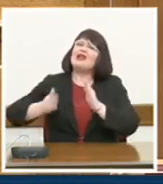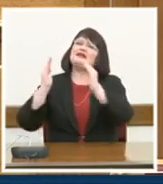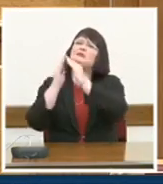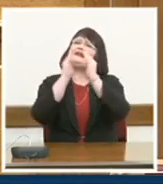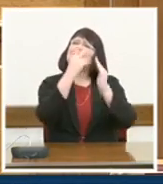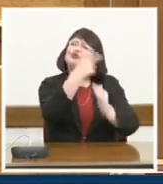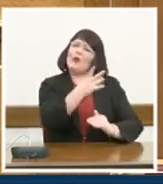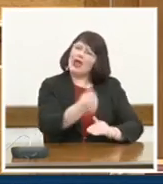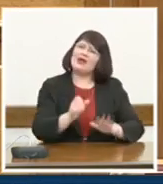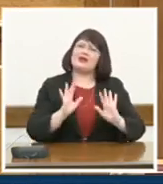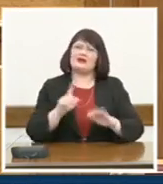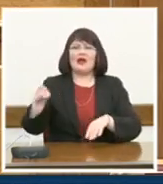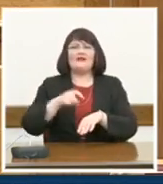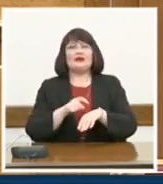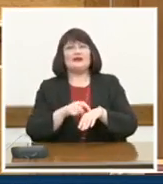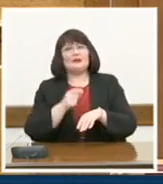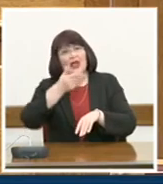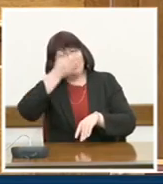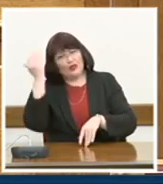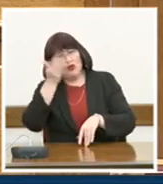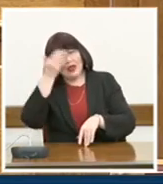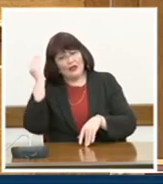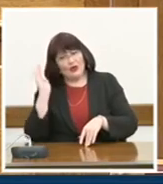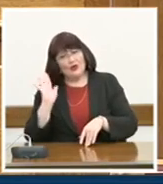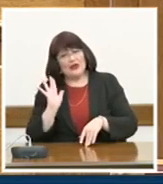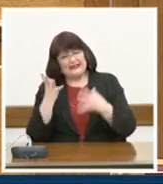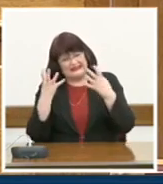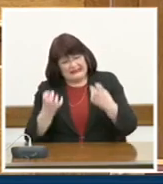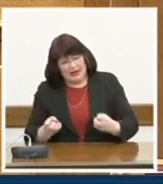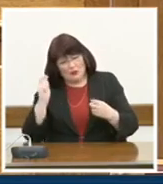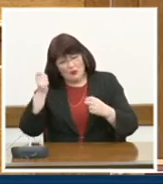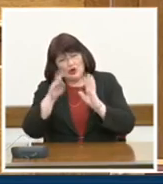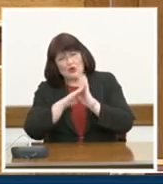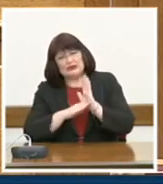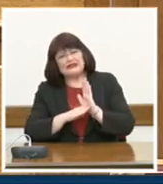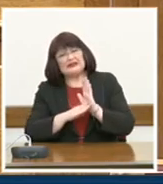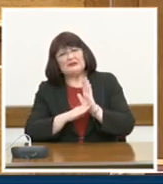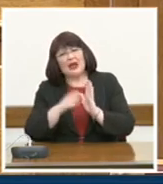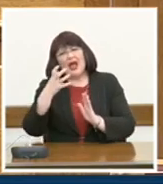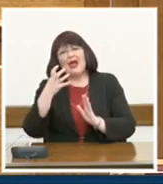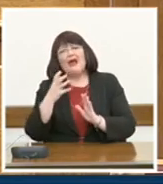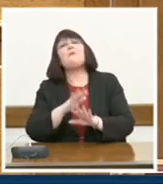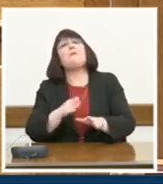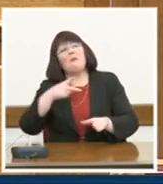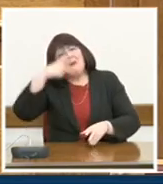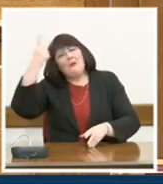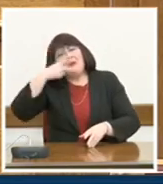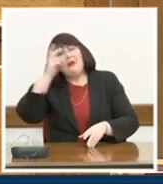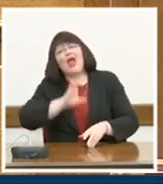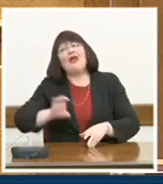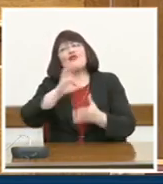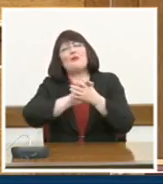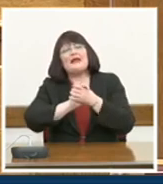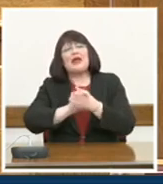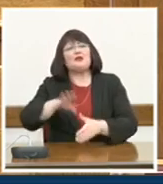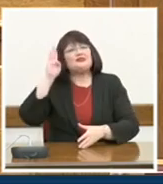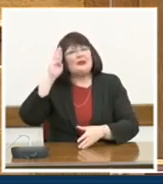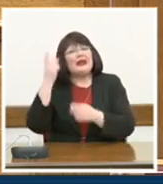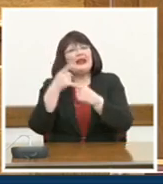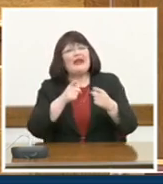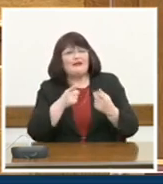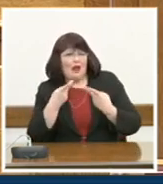στο σημερινό σάπιο σύστημα και το κράτος του. Συγχωροχάρτη στο διαφθορείο της Ευρωπαϊκής Ένωσης.